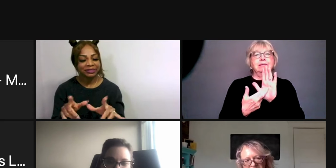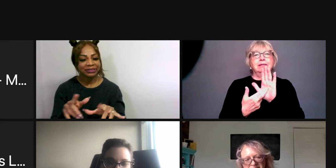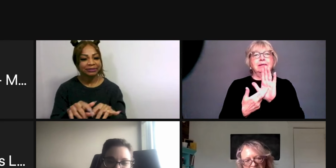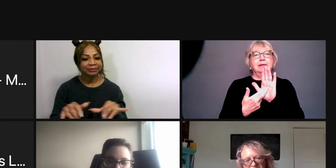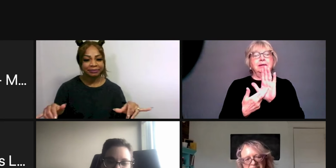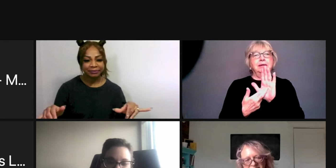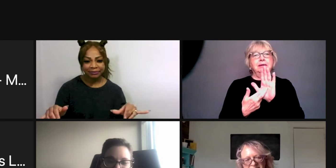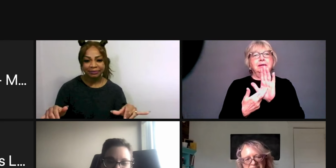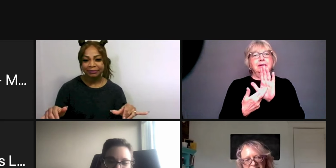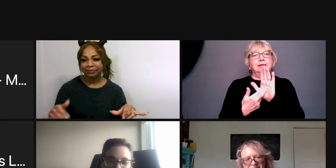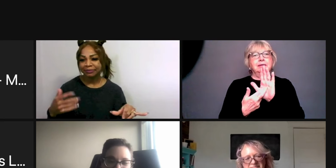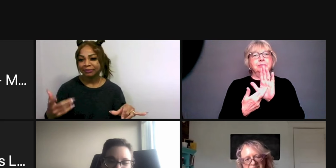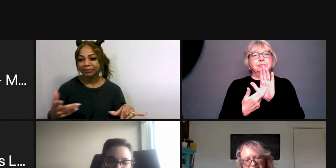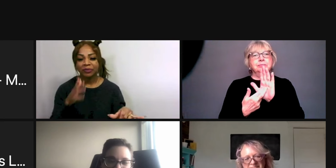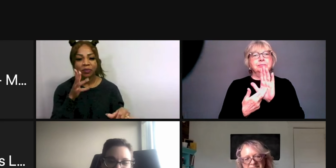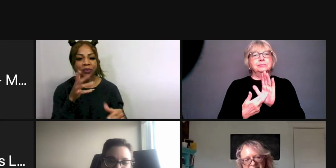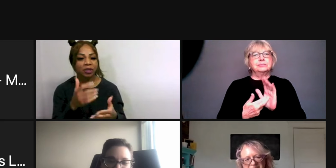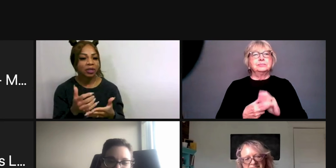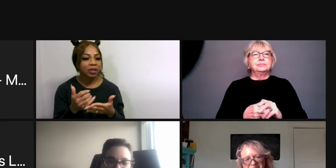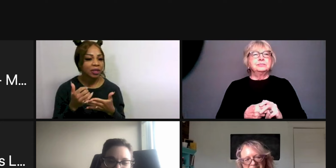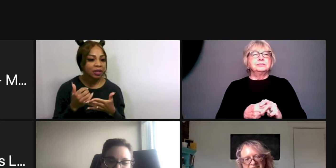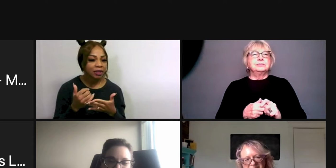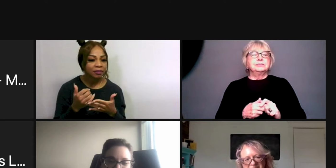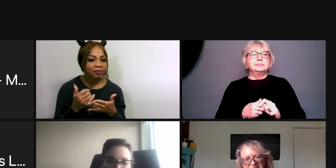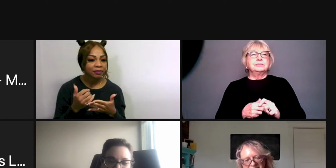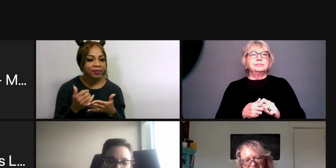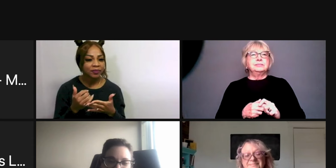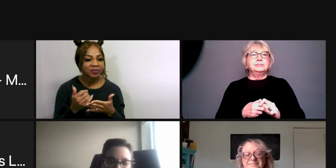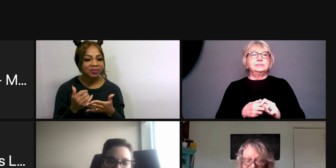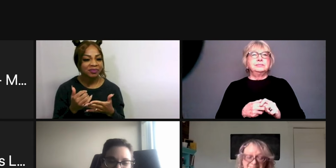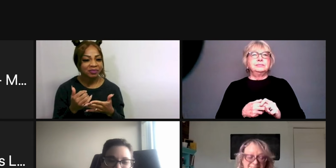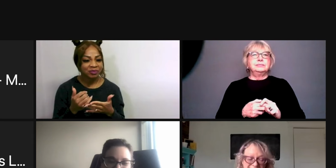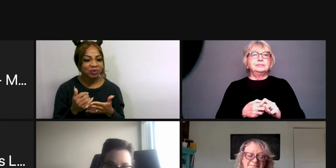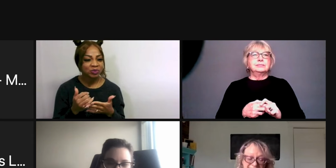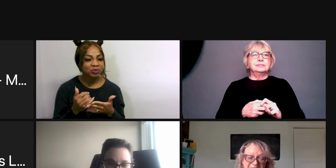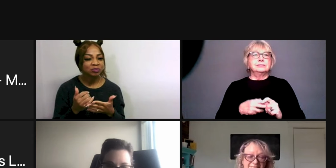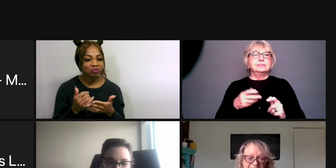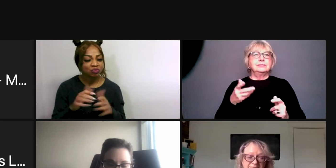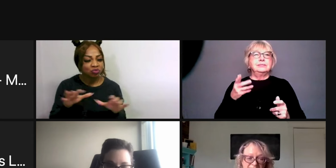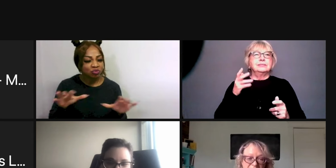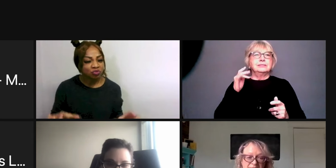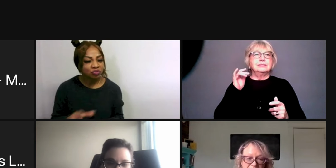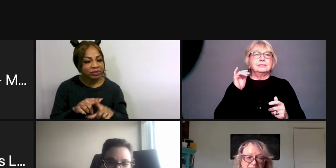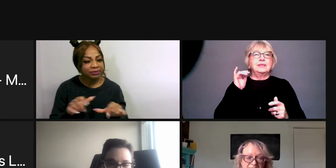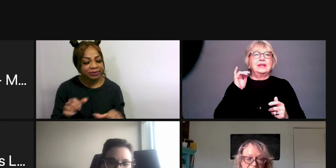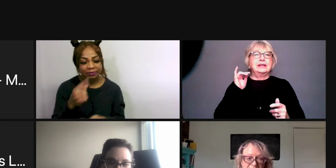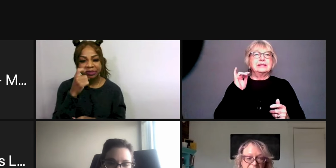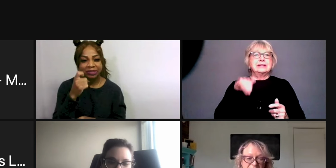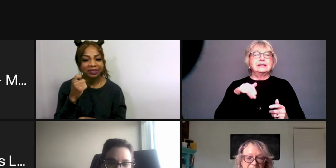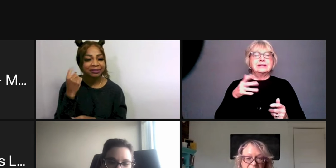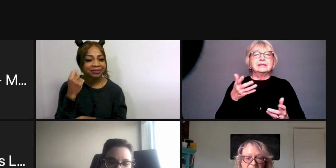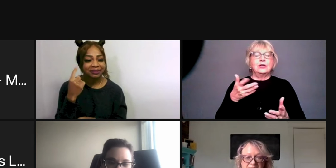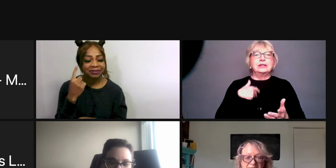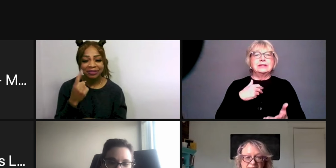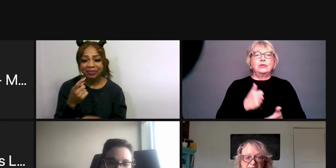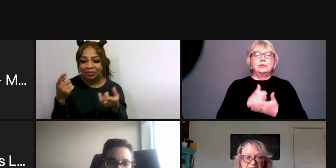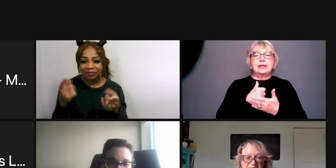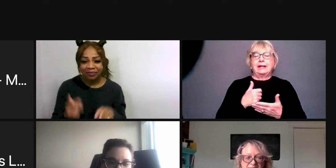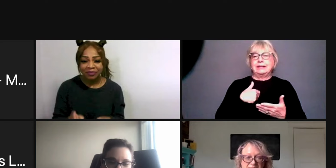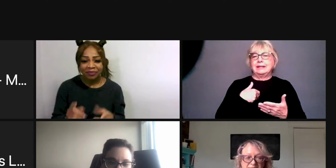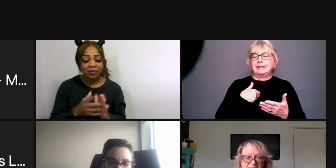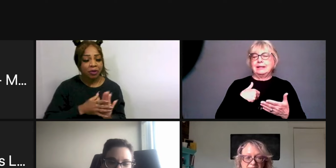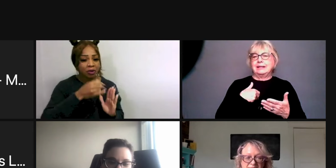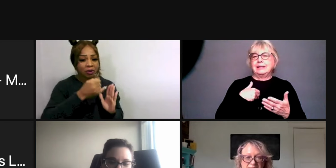c'est ce qui nous aide aussi à avancer parce que la